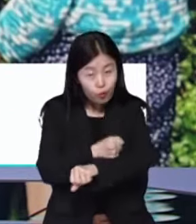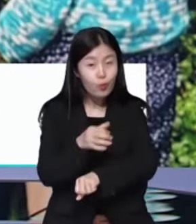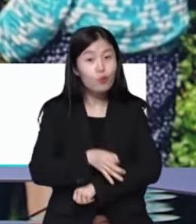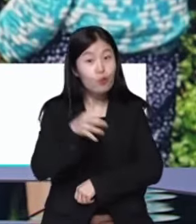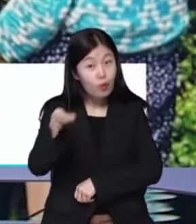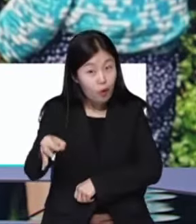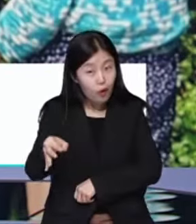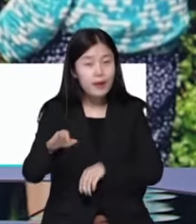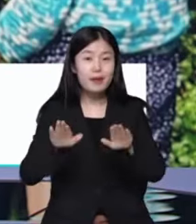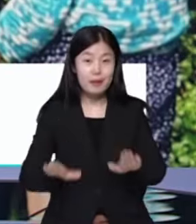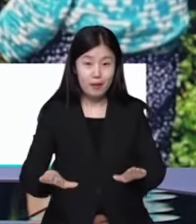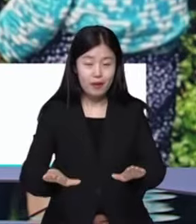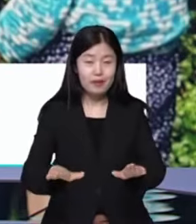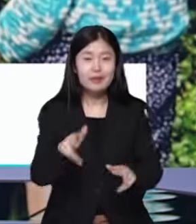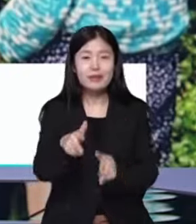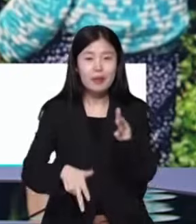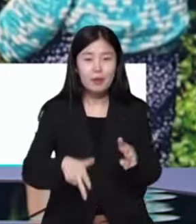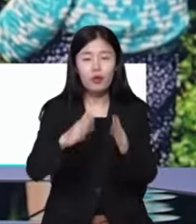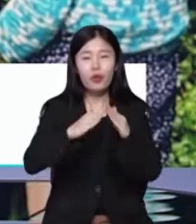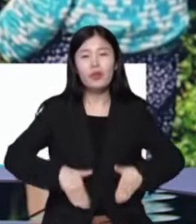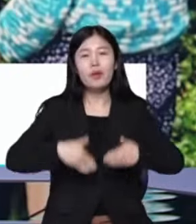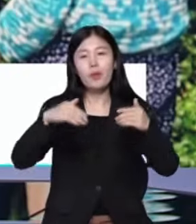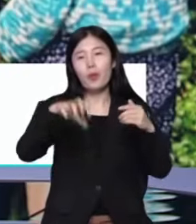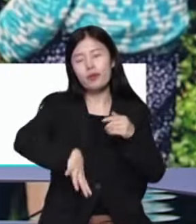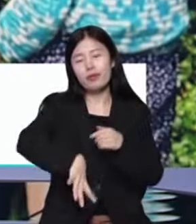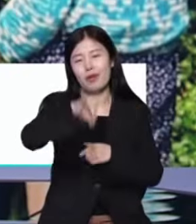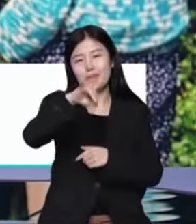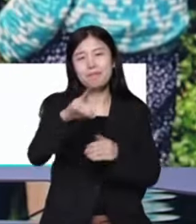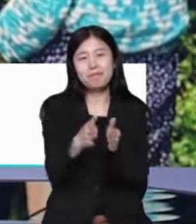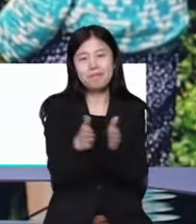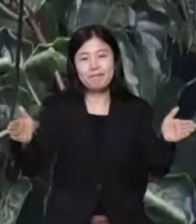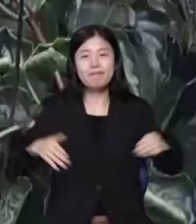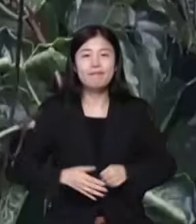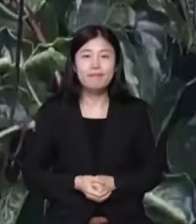전남에서 시행됐습니다. 신대희 기자가 보도합니다.